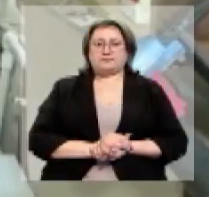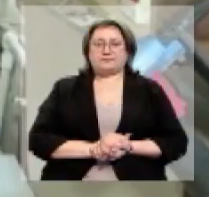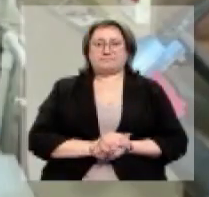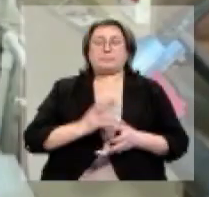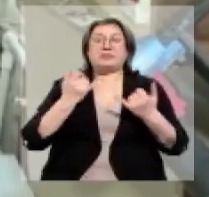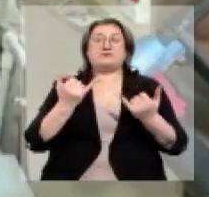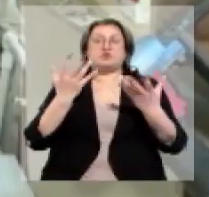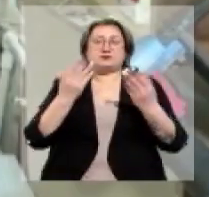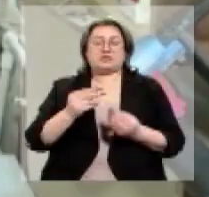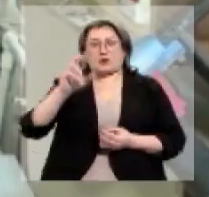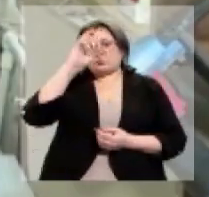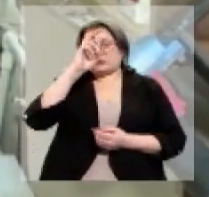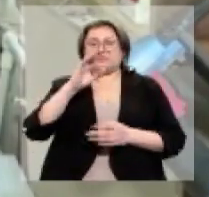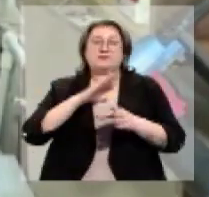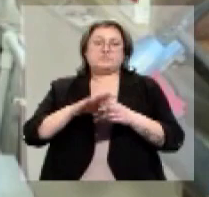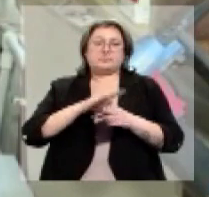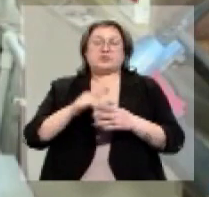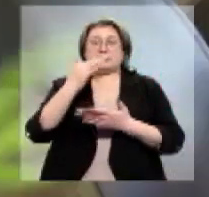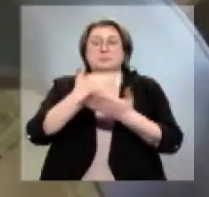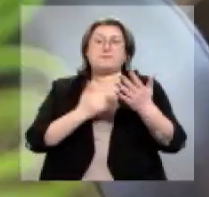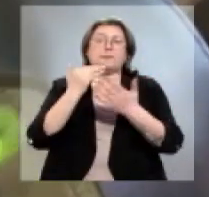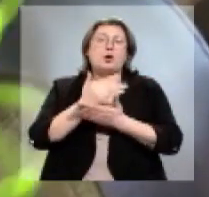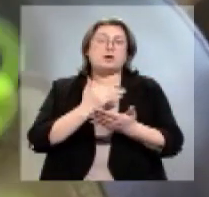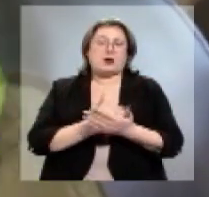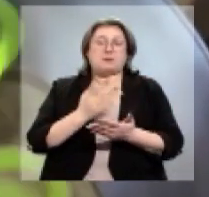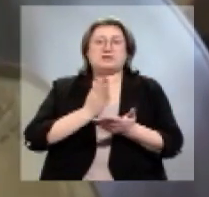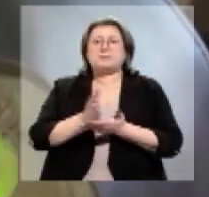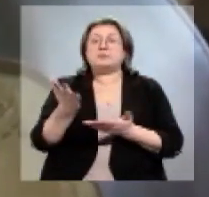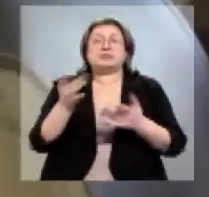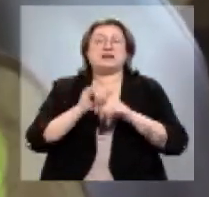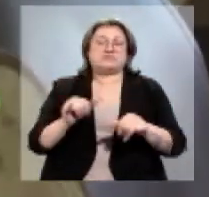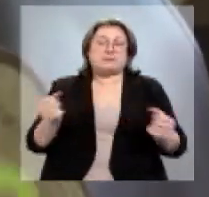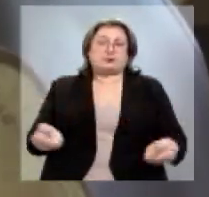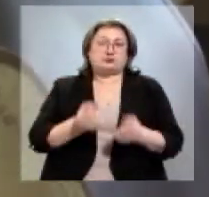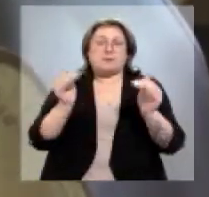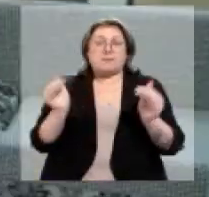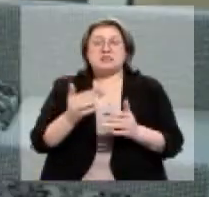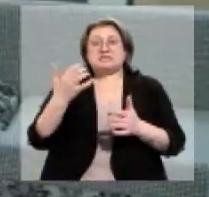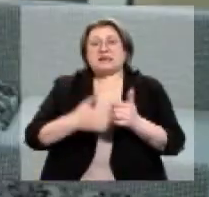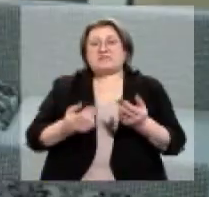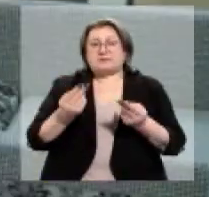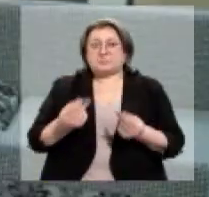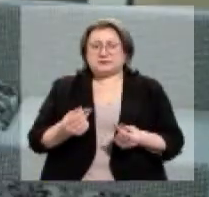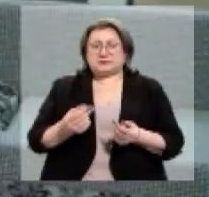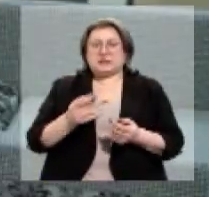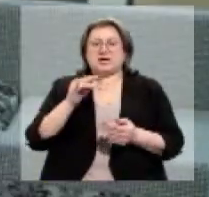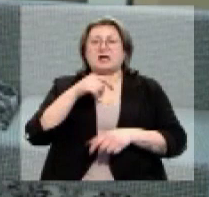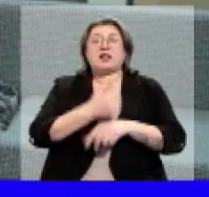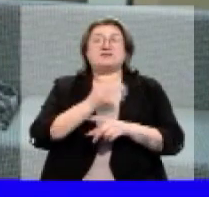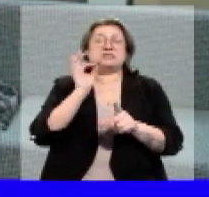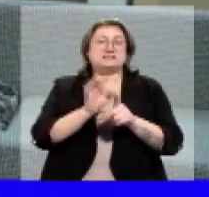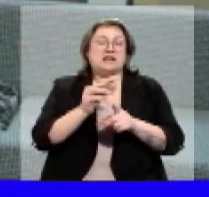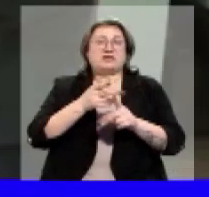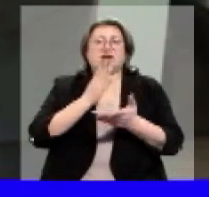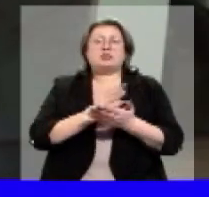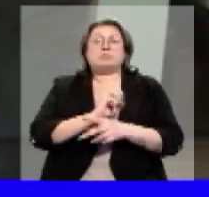На сегодняшний день государством реализуется ряд программ, направленных на развитие и поддержку малого и среднего бизнеса. Их главной целью